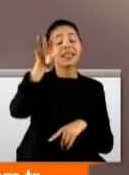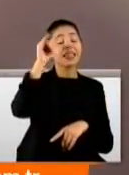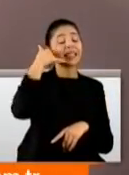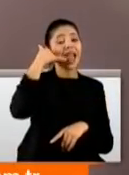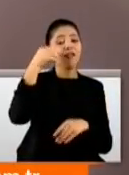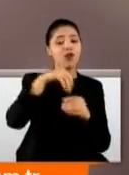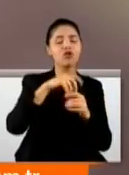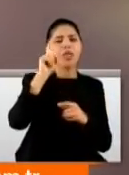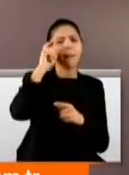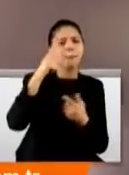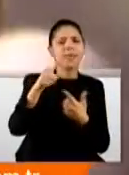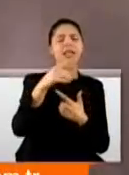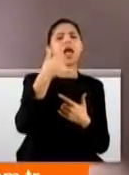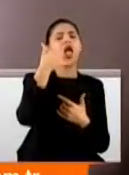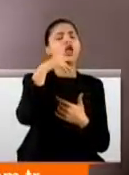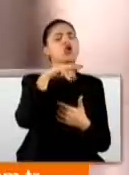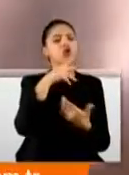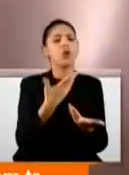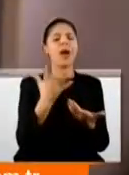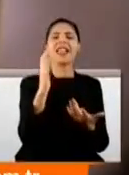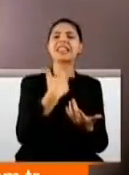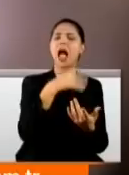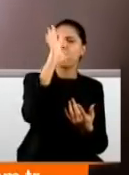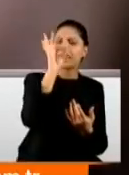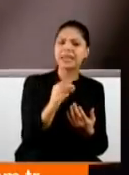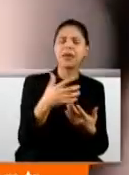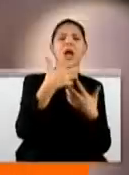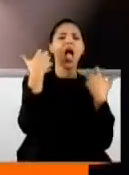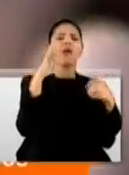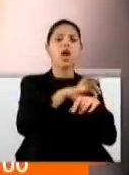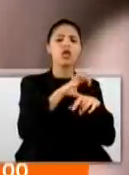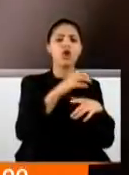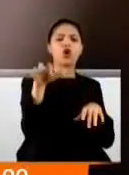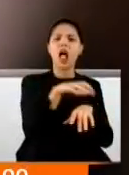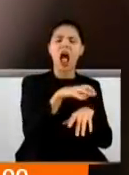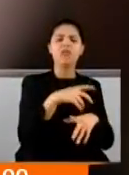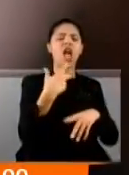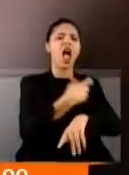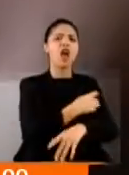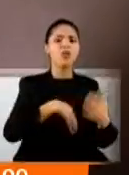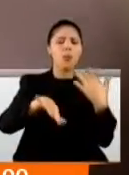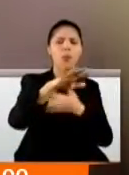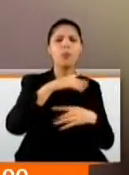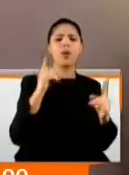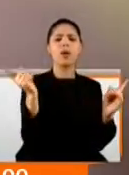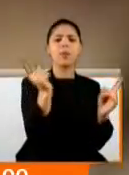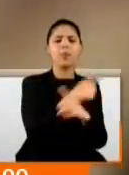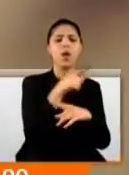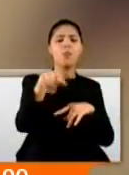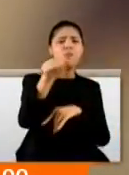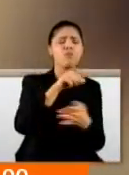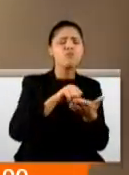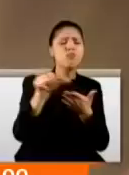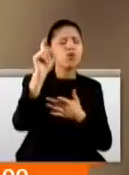bütün bilgiler ya yedek numaralar sahibinin bilgisi veteriner bilgisi alerjileri aşırı dairenin karşı tarafın görmesine izin